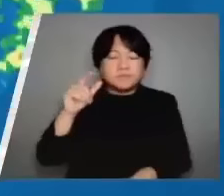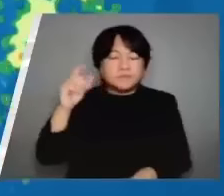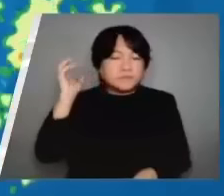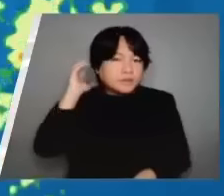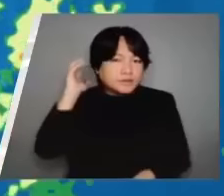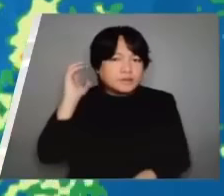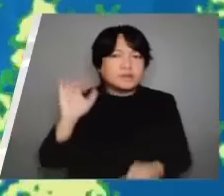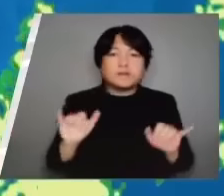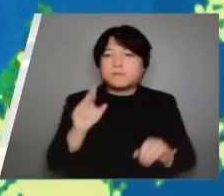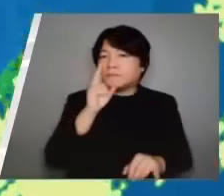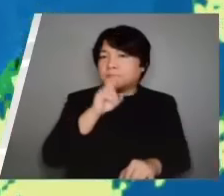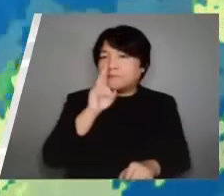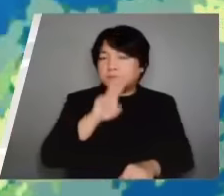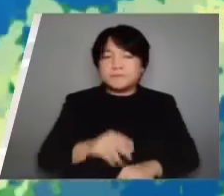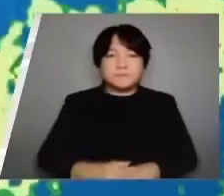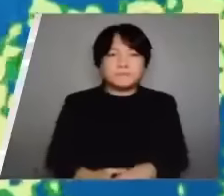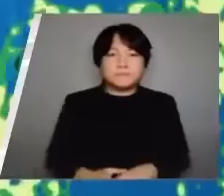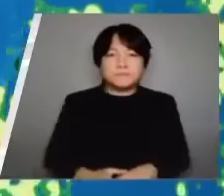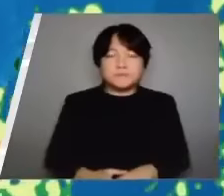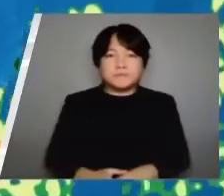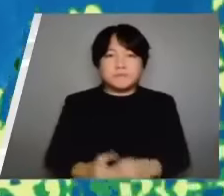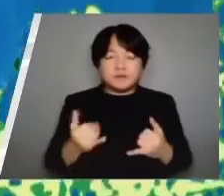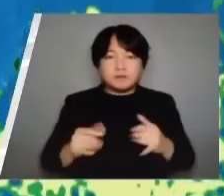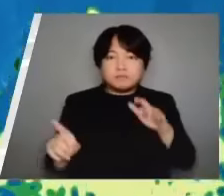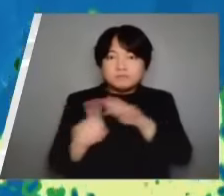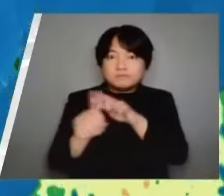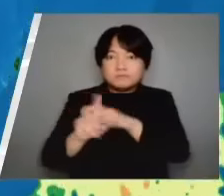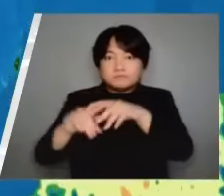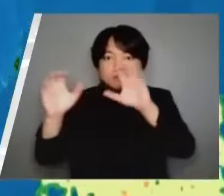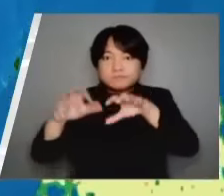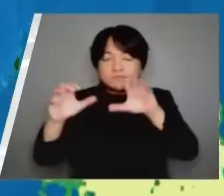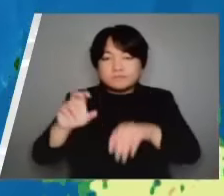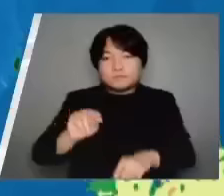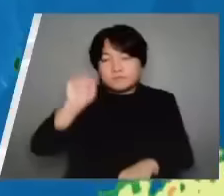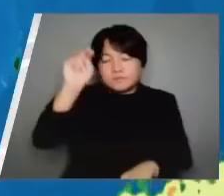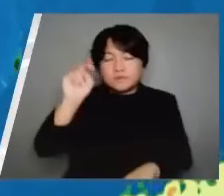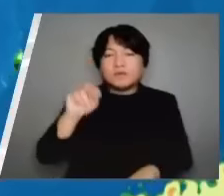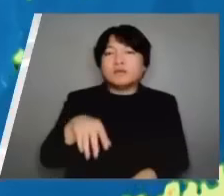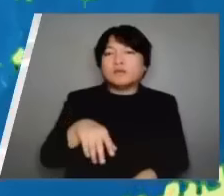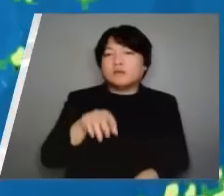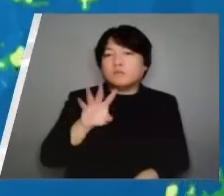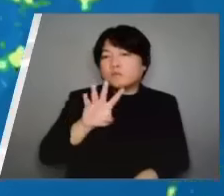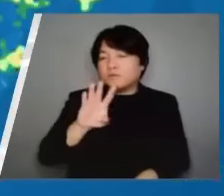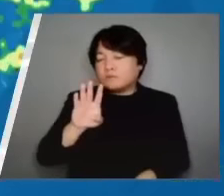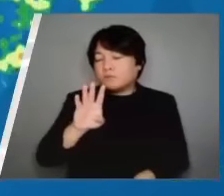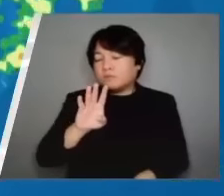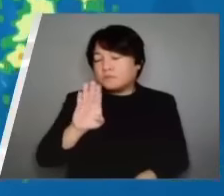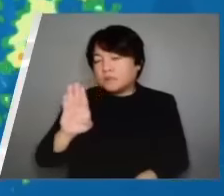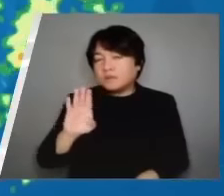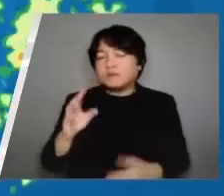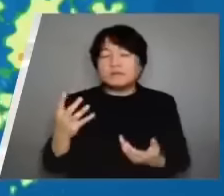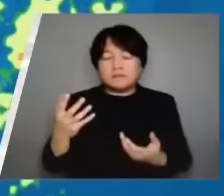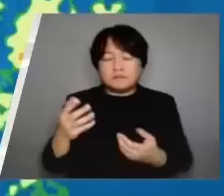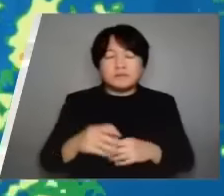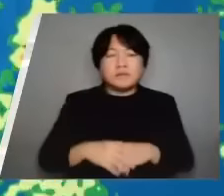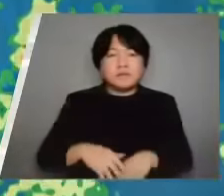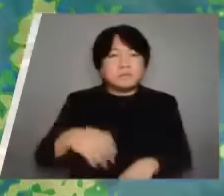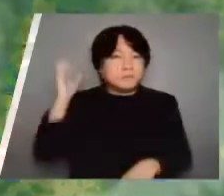Visayas may matitinding ulan sa Northern Luzon MIMAROPA at Mindanao maging handa sa t baha o